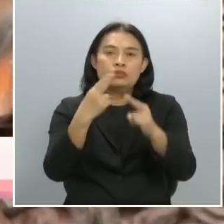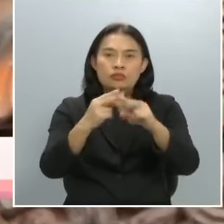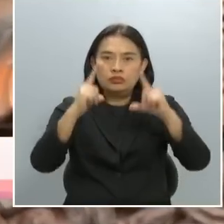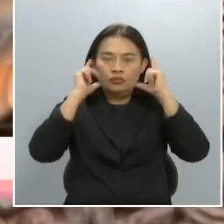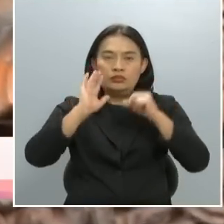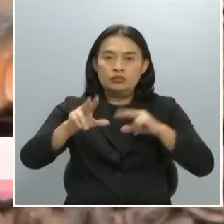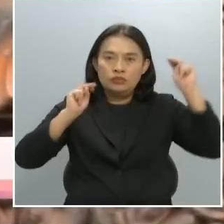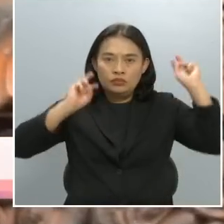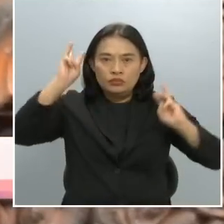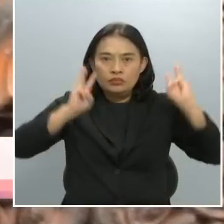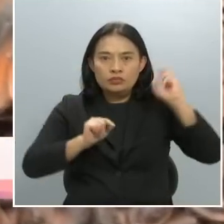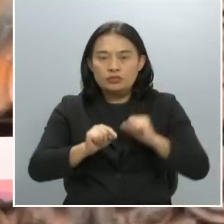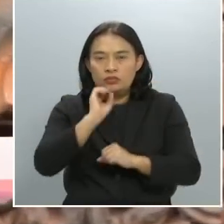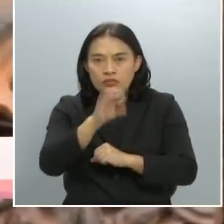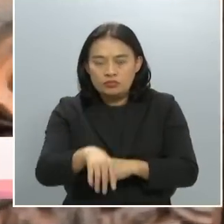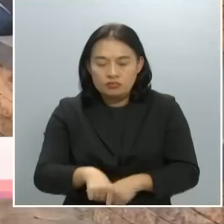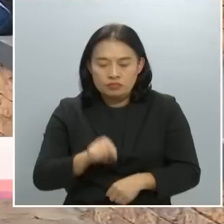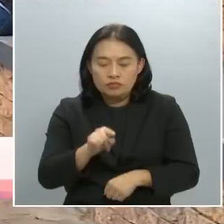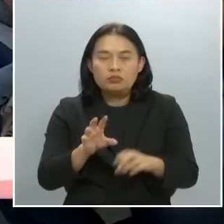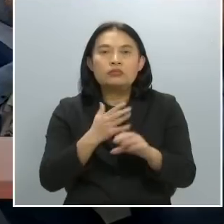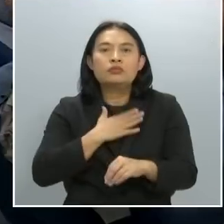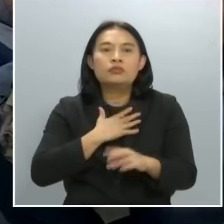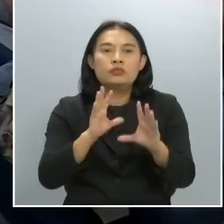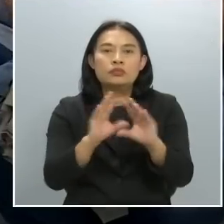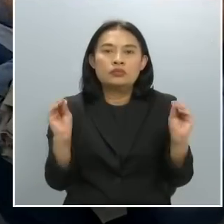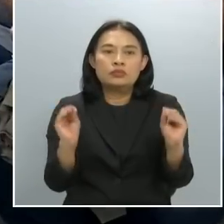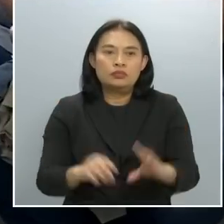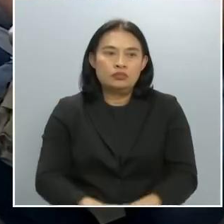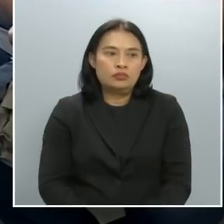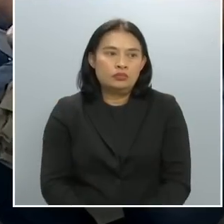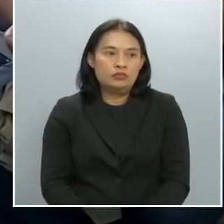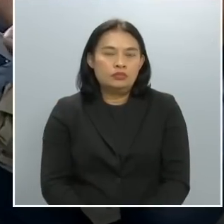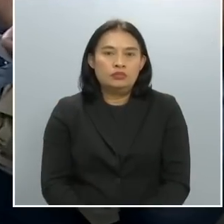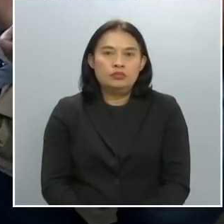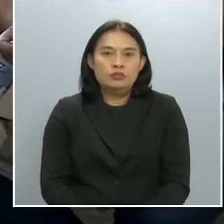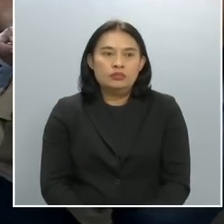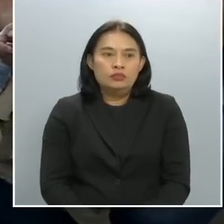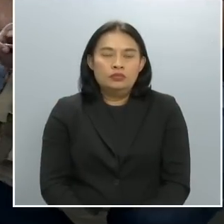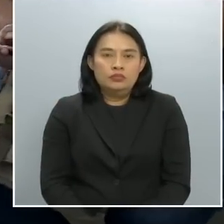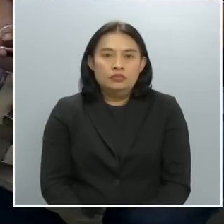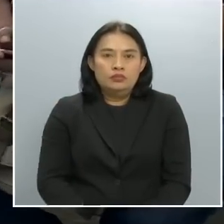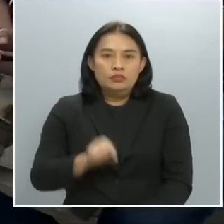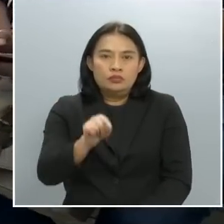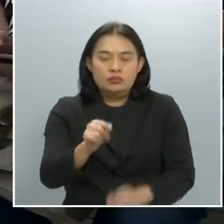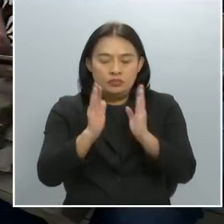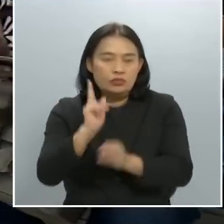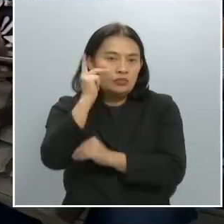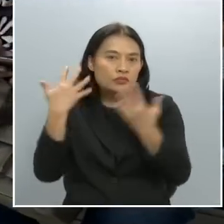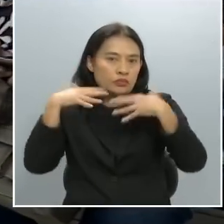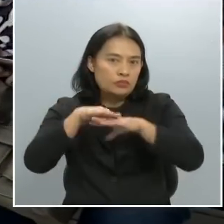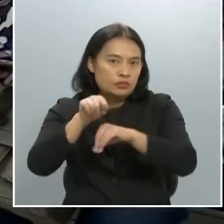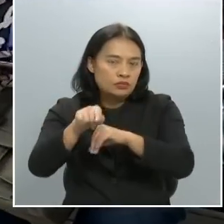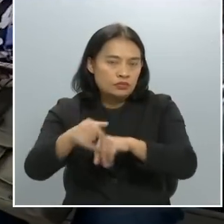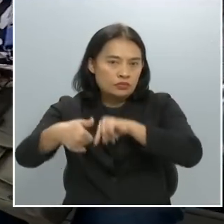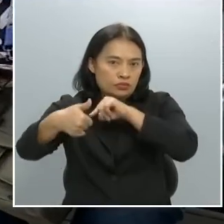หนูก็เลยไม่กล้าพูดไม่กล้าปีปากอะไรเลย ผู้สื่อข่าวพยายามจะติดต่อไปหาช่างสักคนนี้นะคะเพื่อความเป็นธร